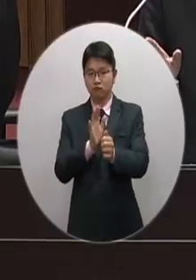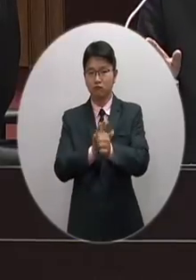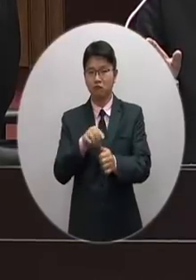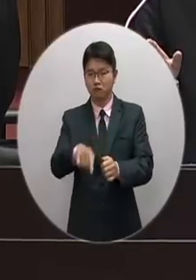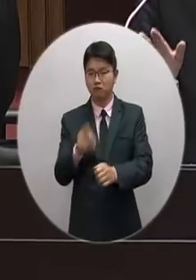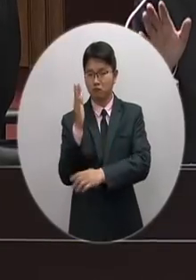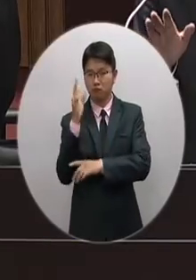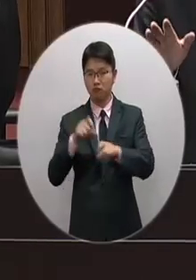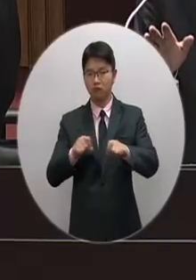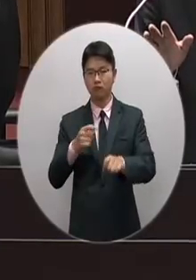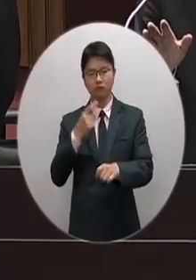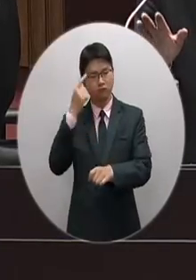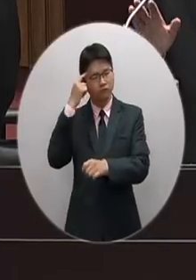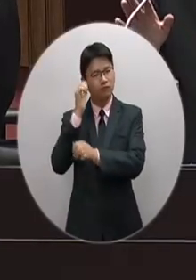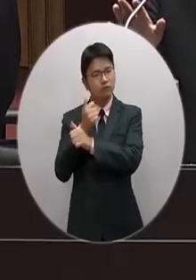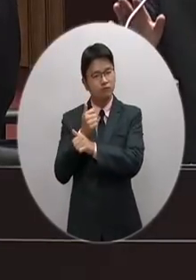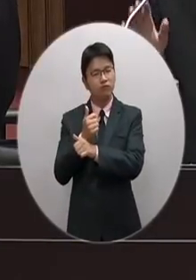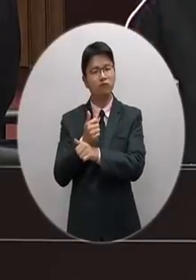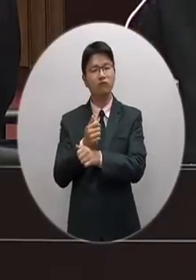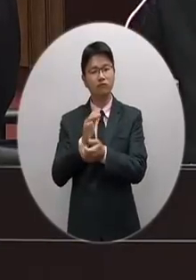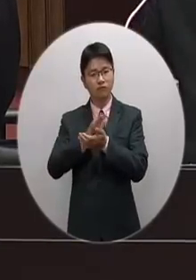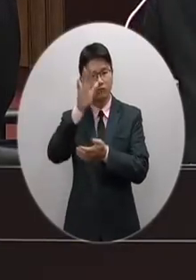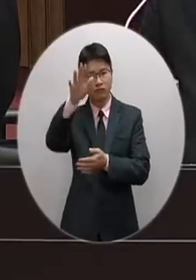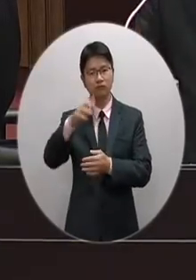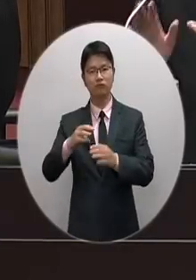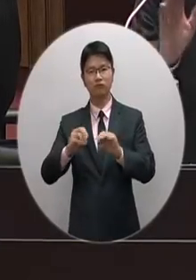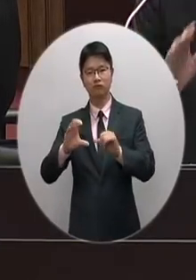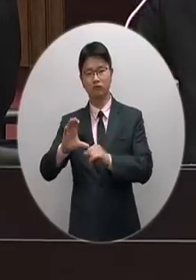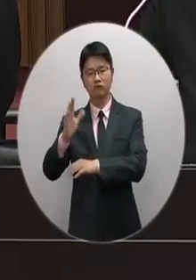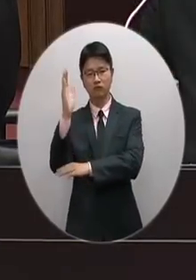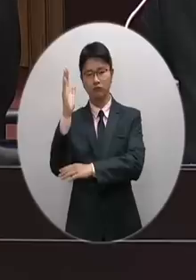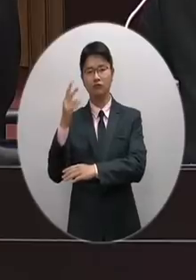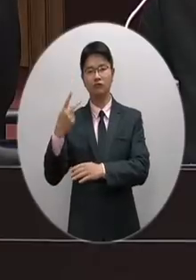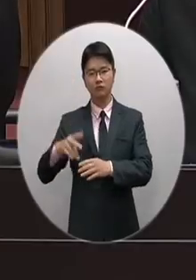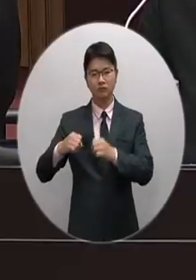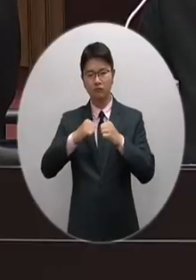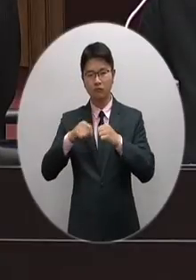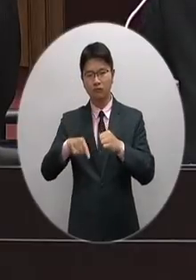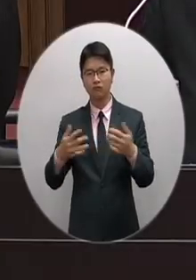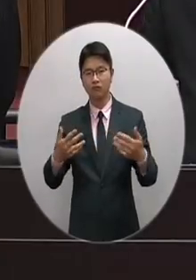候，会考量未来跟地方政府竞合的问题，